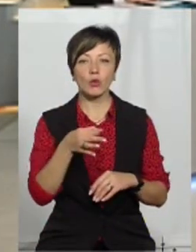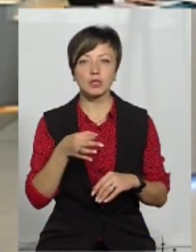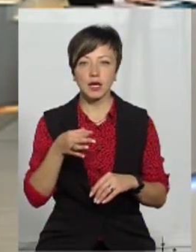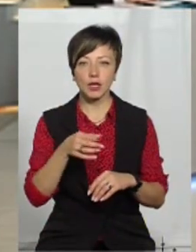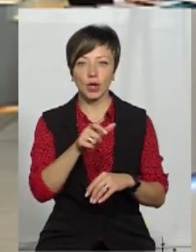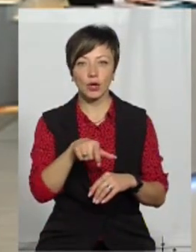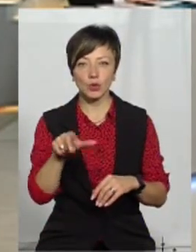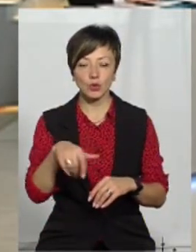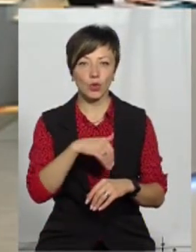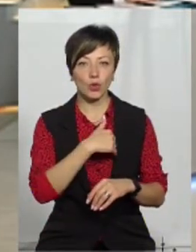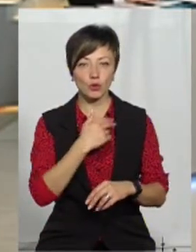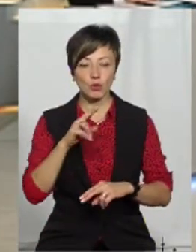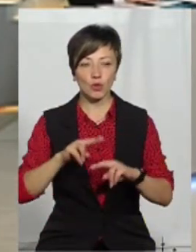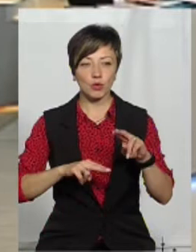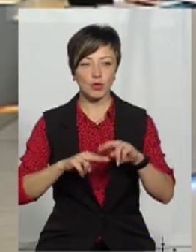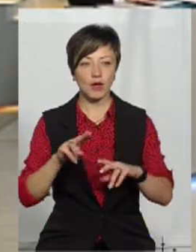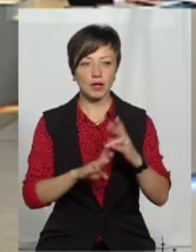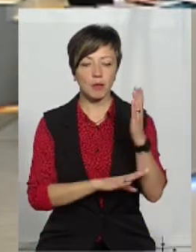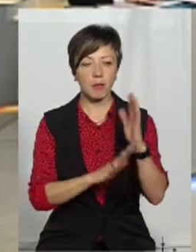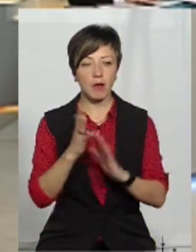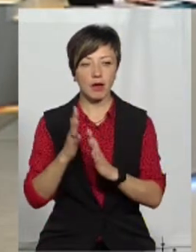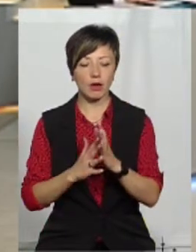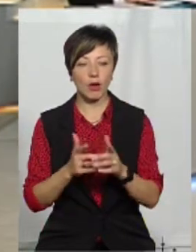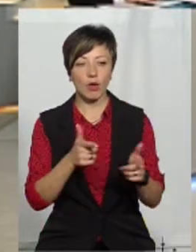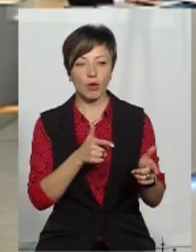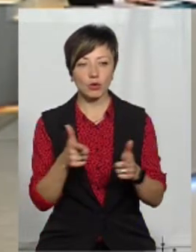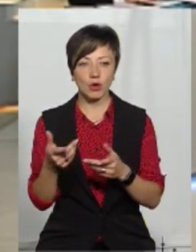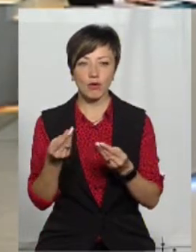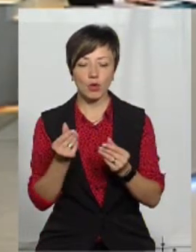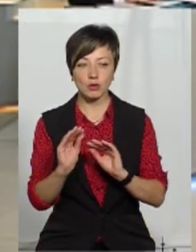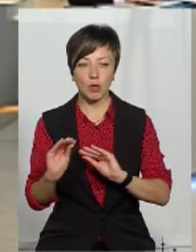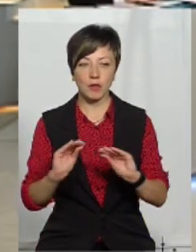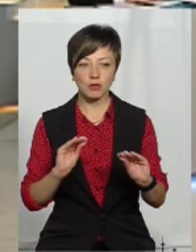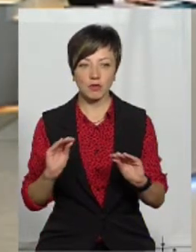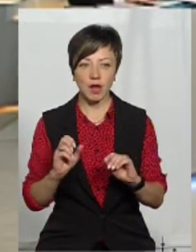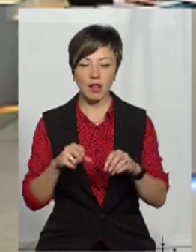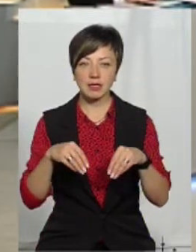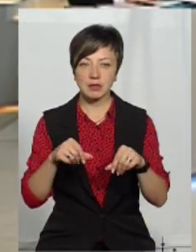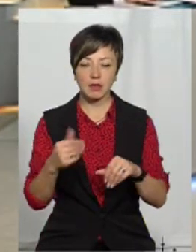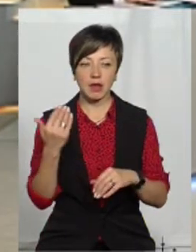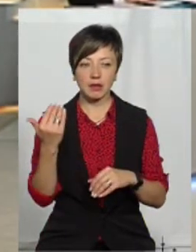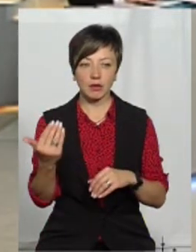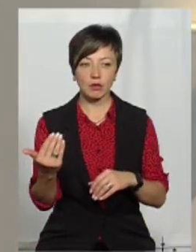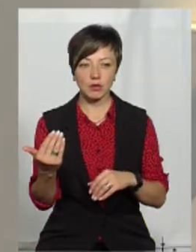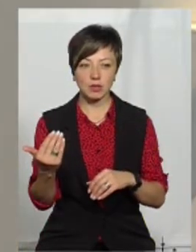що мешканці хочуть побудувати парк і готові своїми коштами його облаштувати? Це забудова. Знаходиться